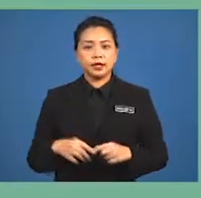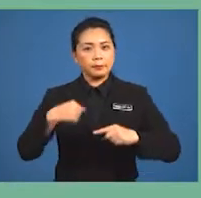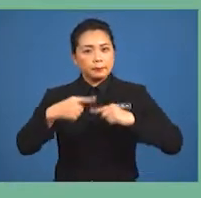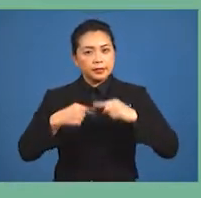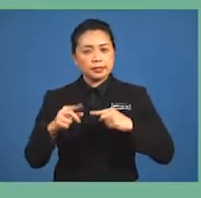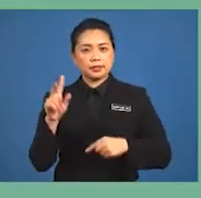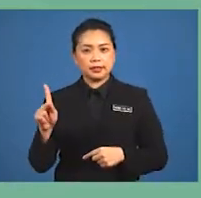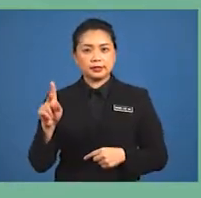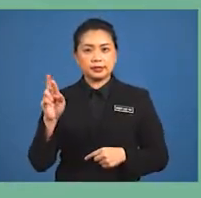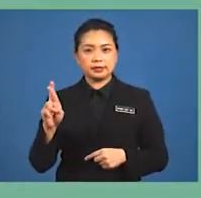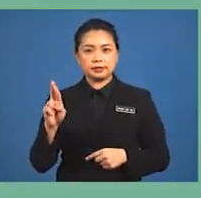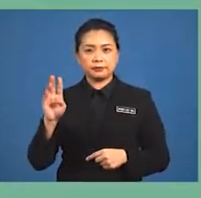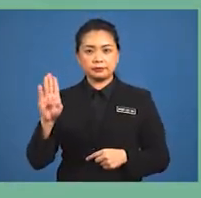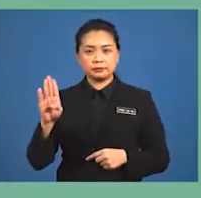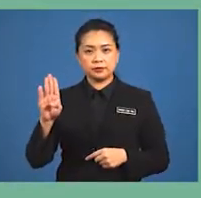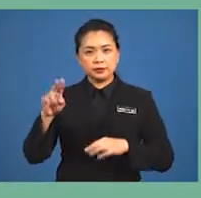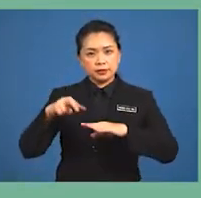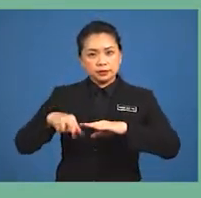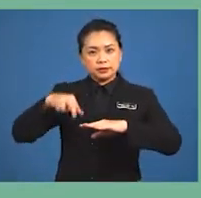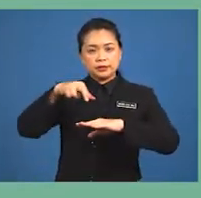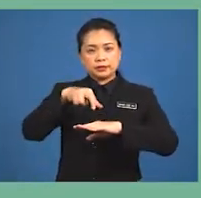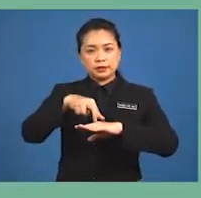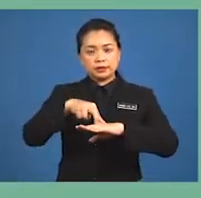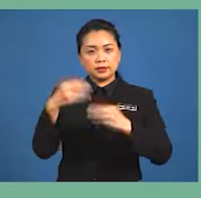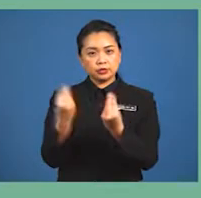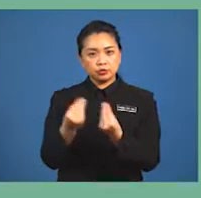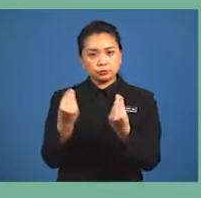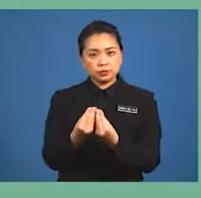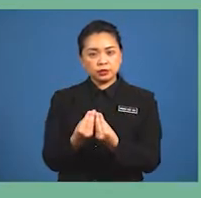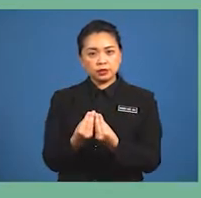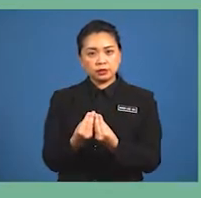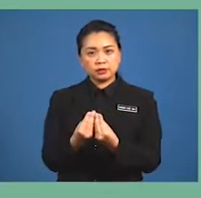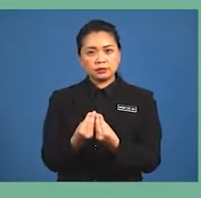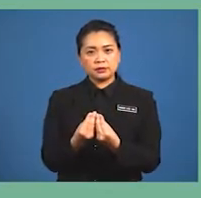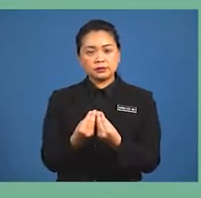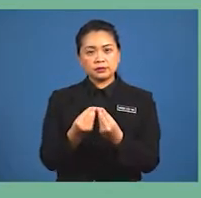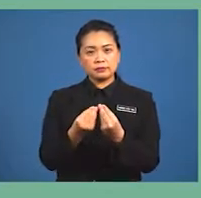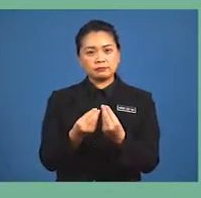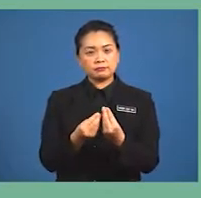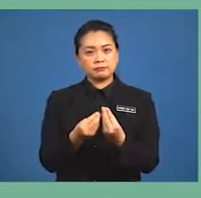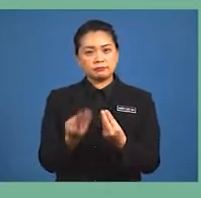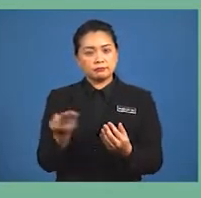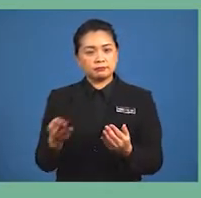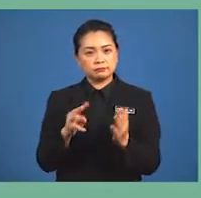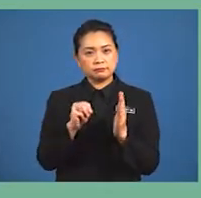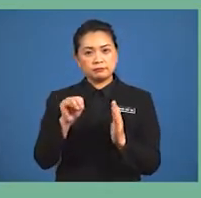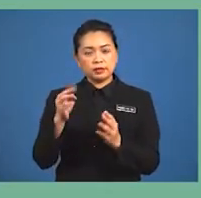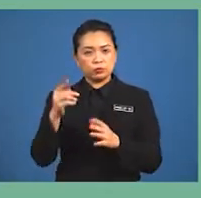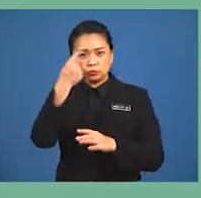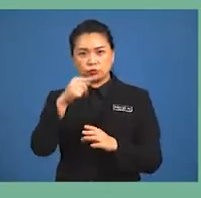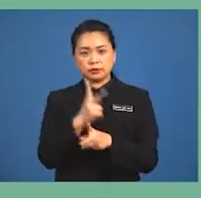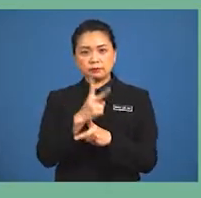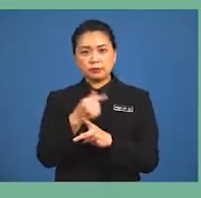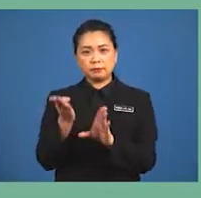Apabila kadar ini dinaikkan, jumlah aset minimum yang perlu disimpan oleh bank perdagangan